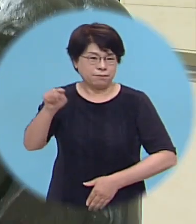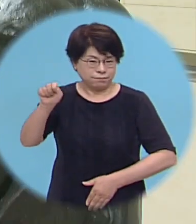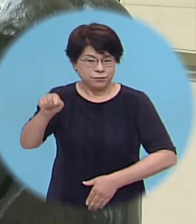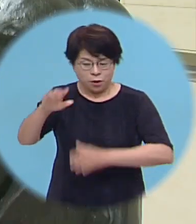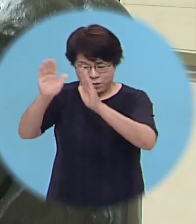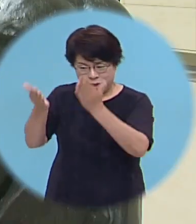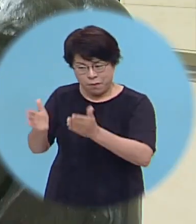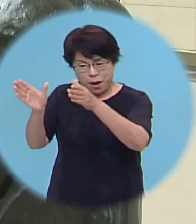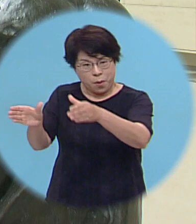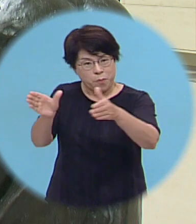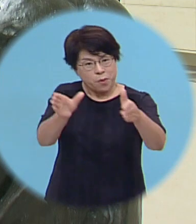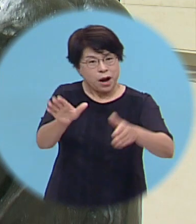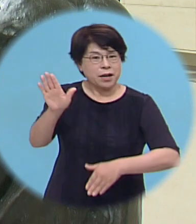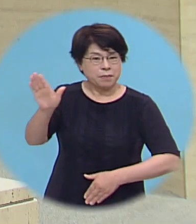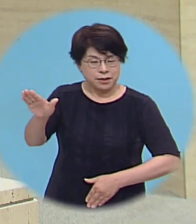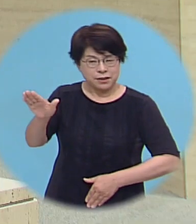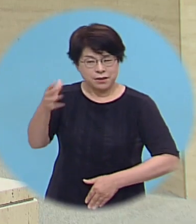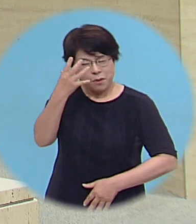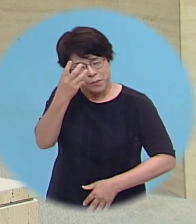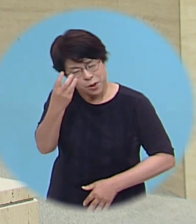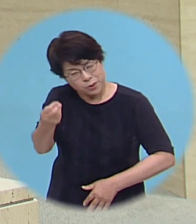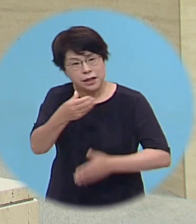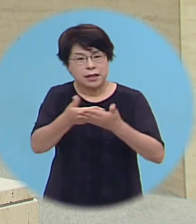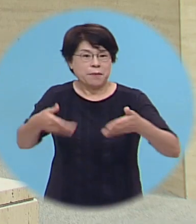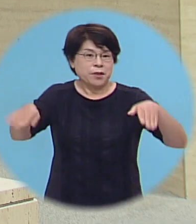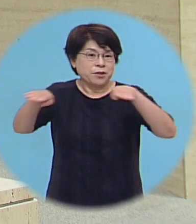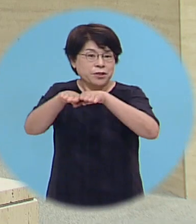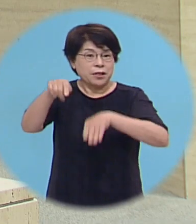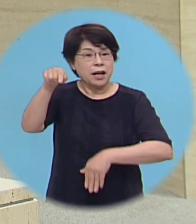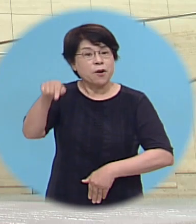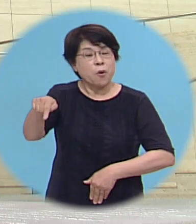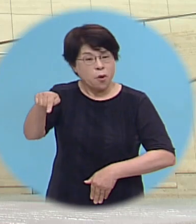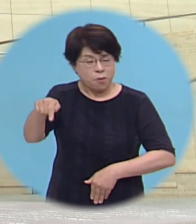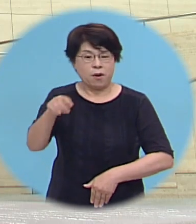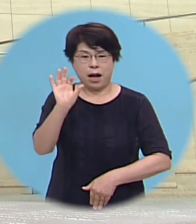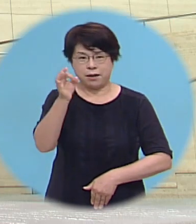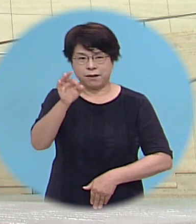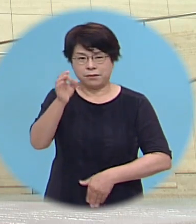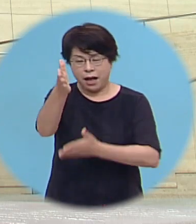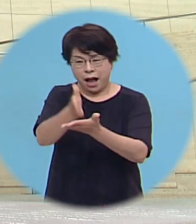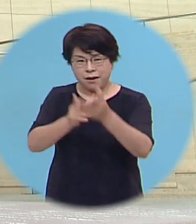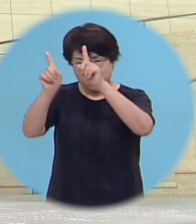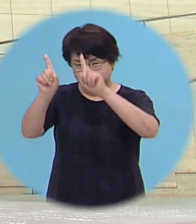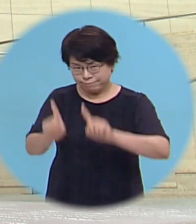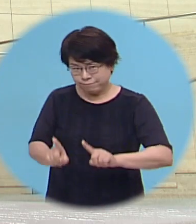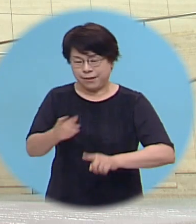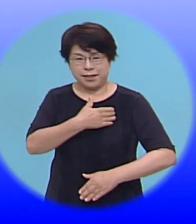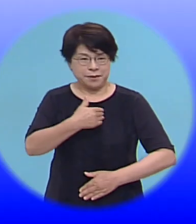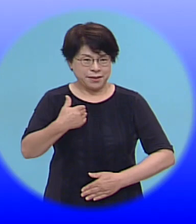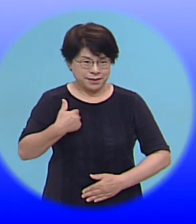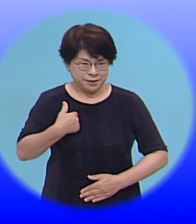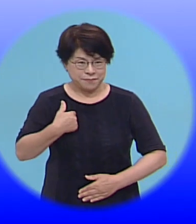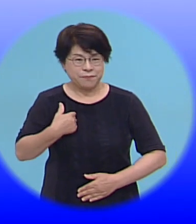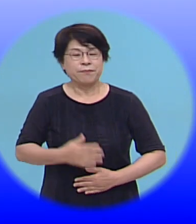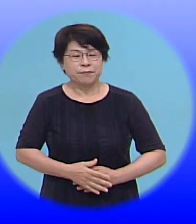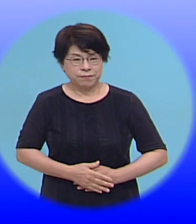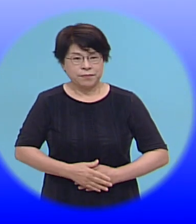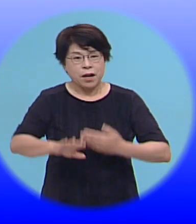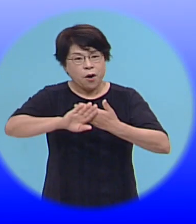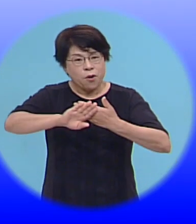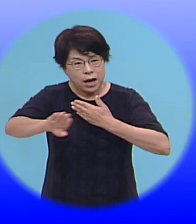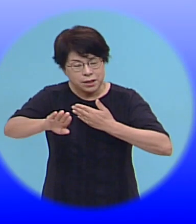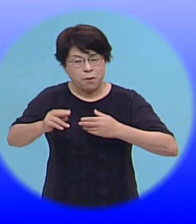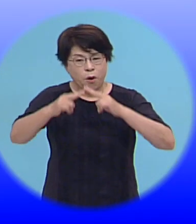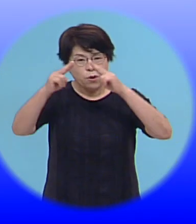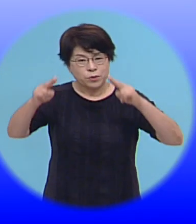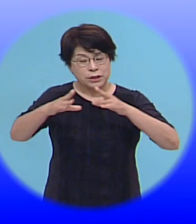。この素敵な美術館も常設展観覧料が半額になるんです。 他にも富